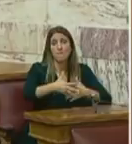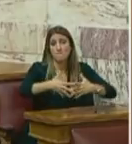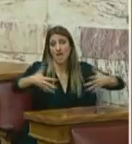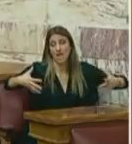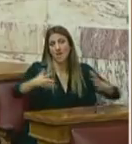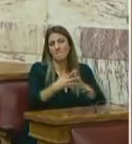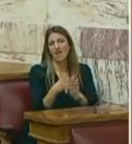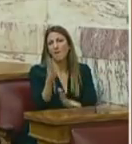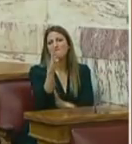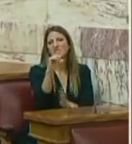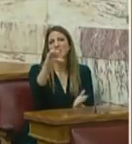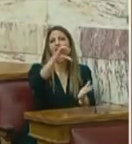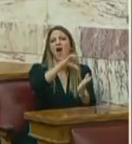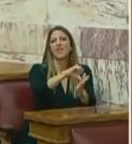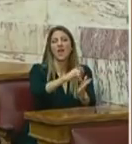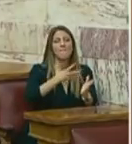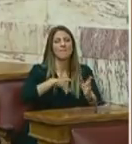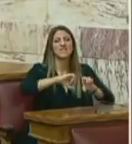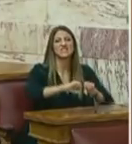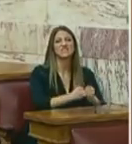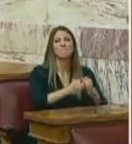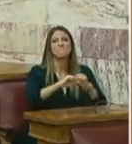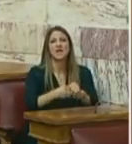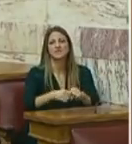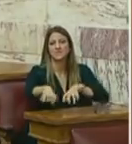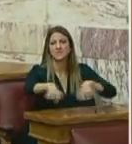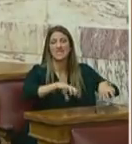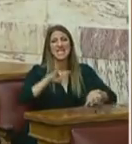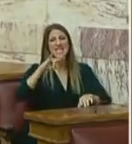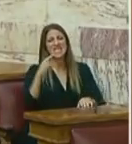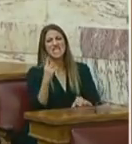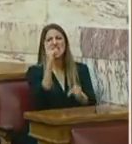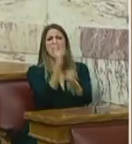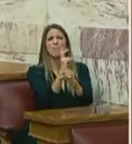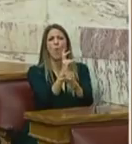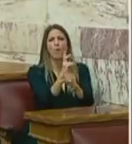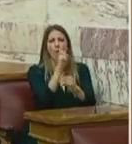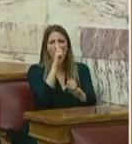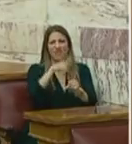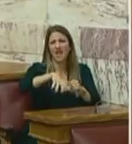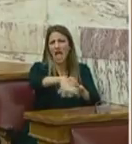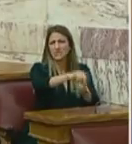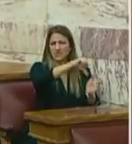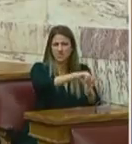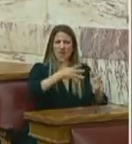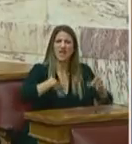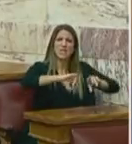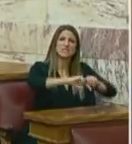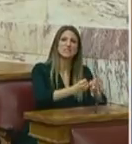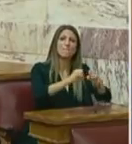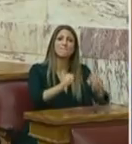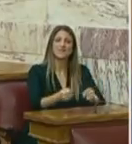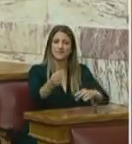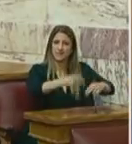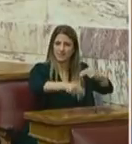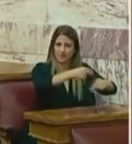περιφέρεια των Αθηνών και το υπόλοιπο της Αττικής, περιφέρεια Αττικής λέγεται σήμερα. Μια πρόταση που